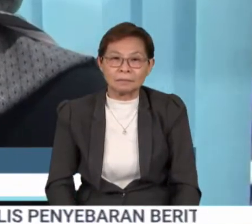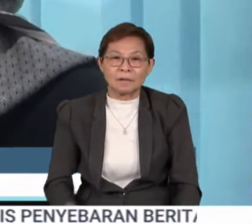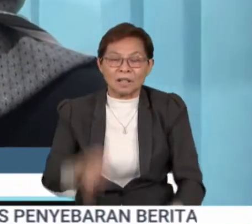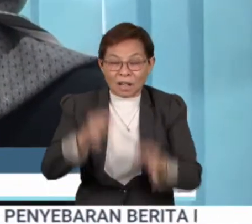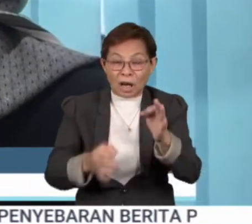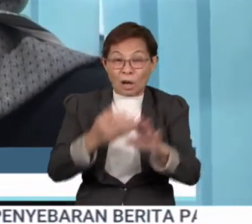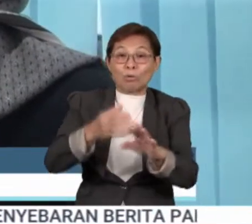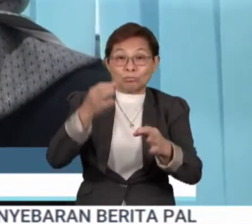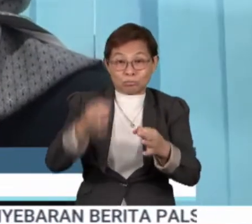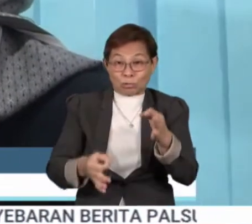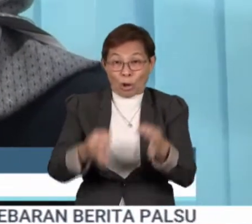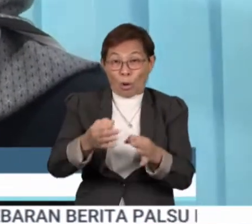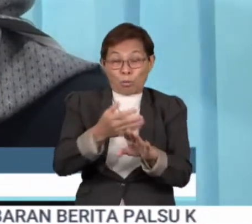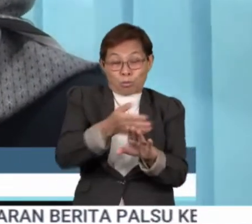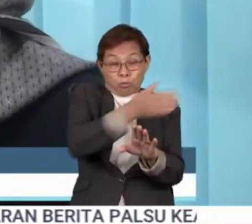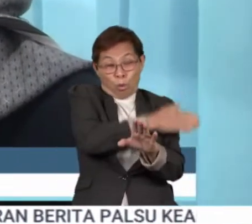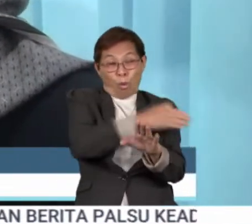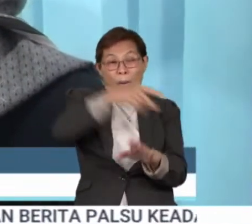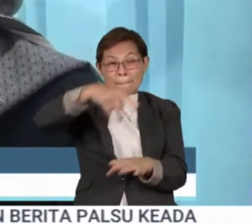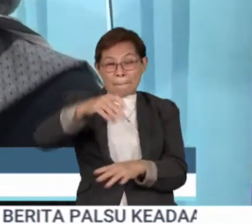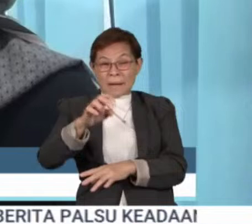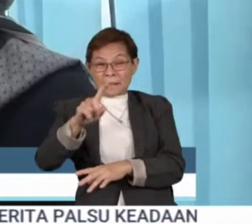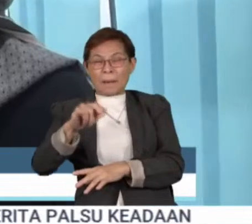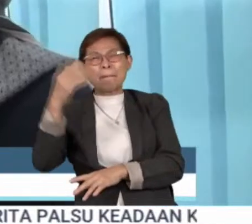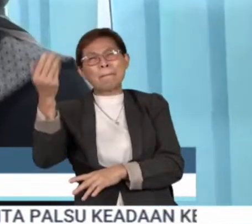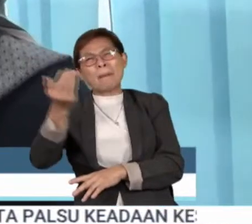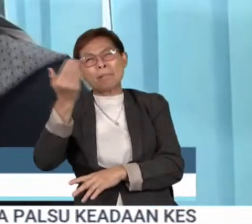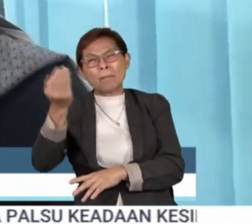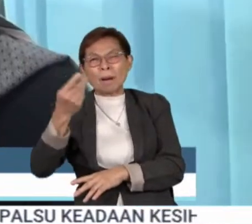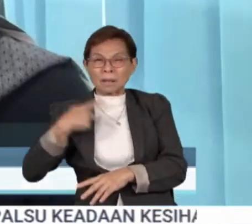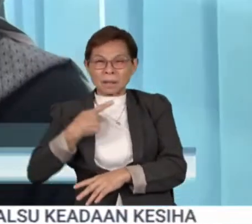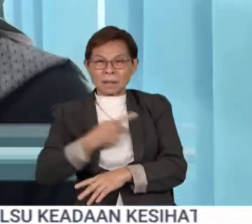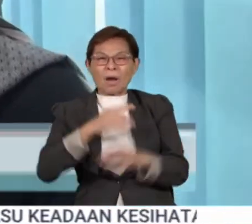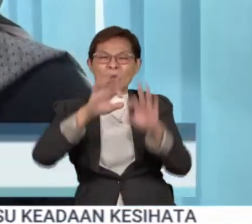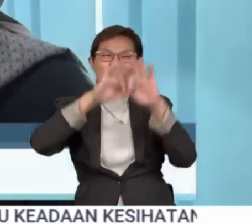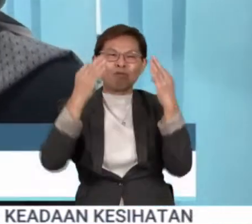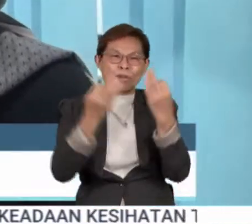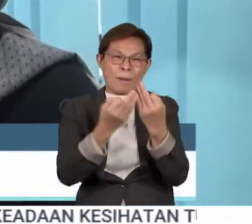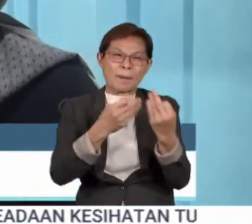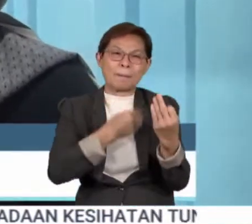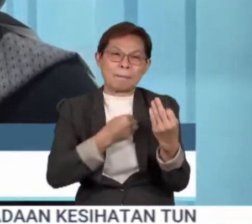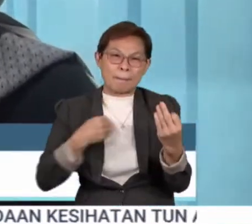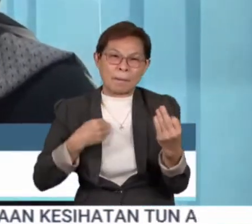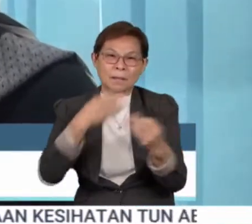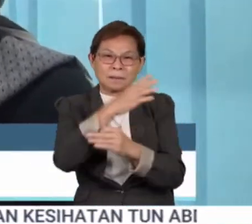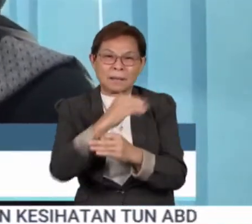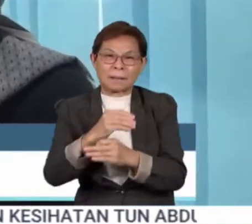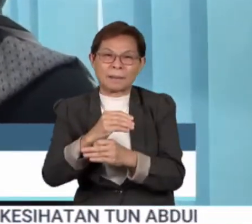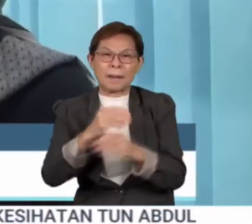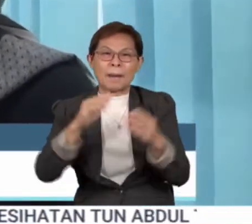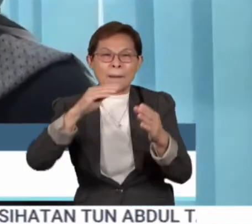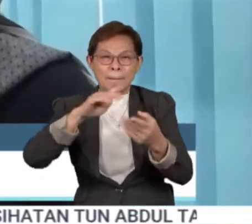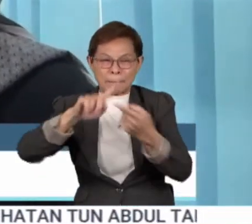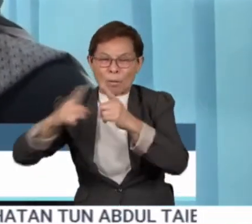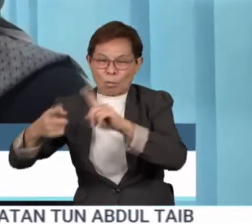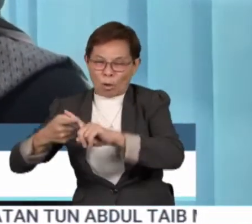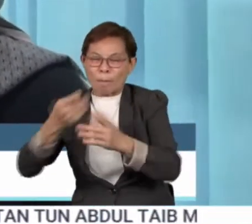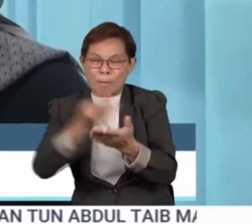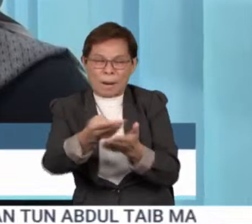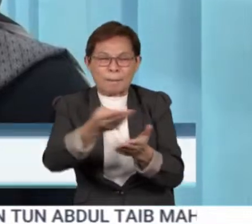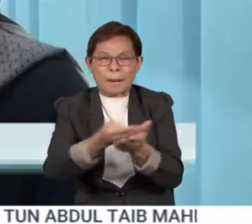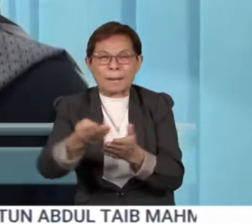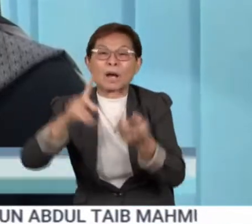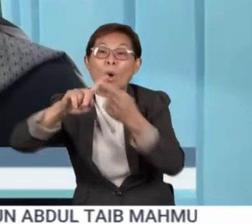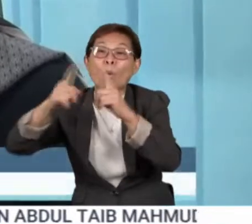Kalau sebelum sebelum Pedi, biasanya ialah kita punya family members dan juga members-members lah yang beli kan,